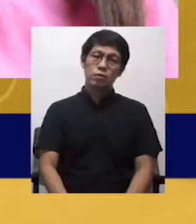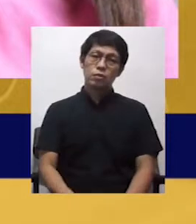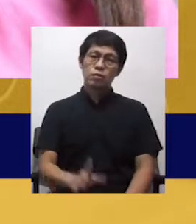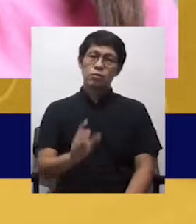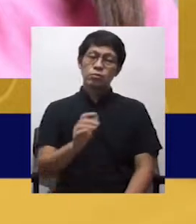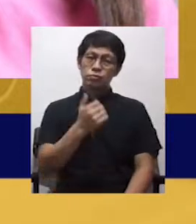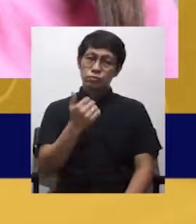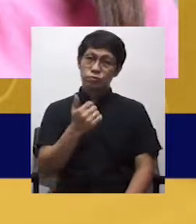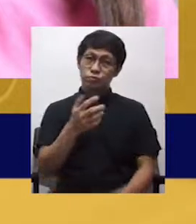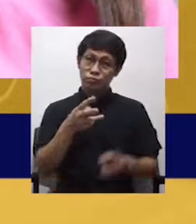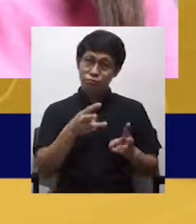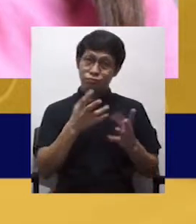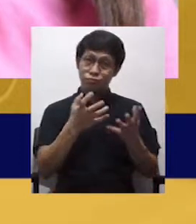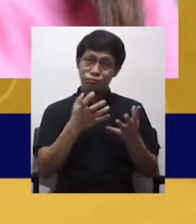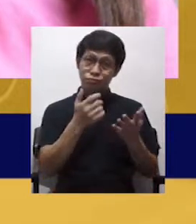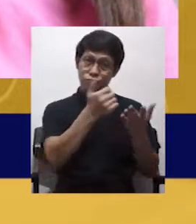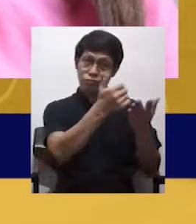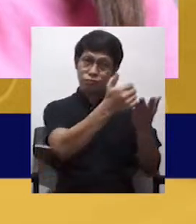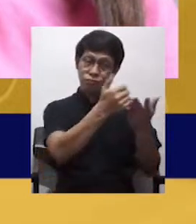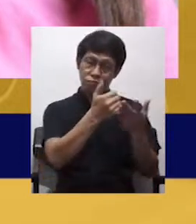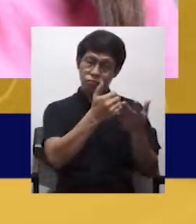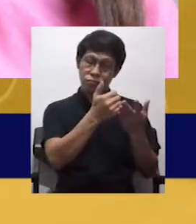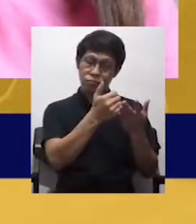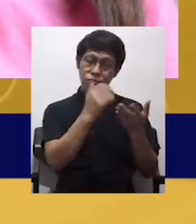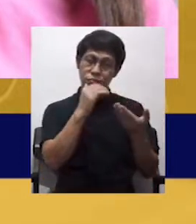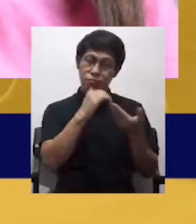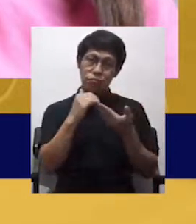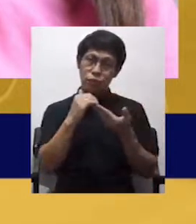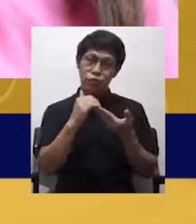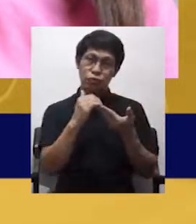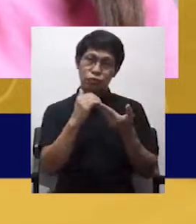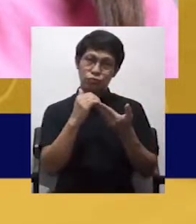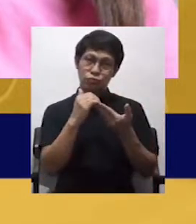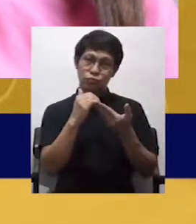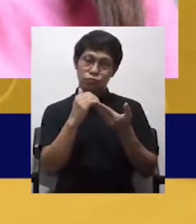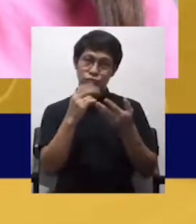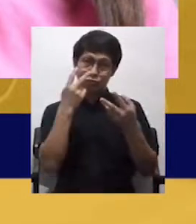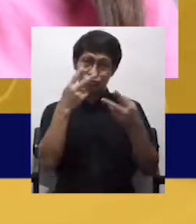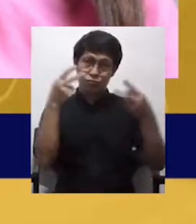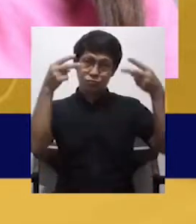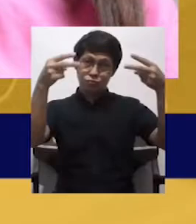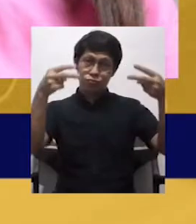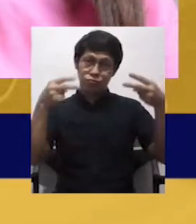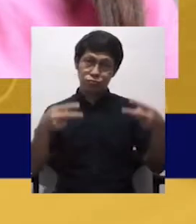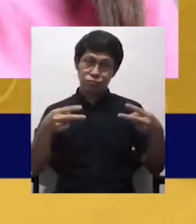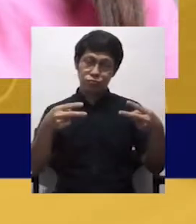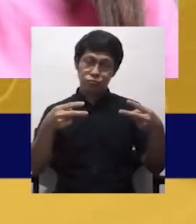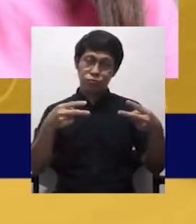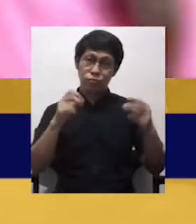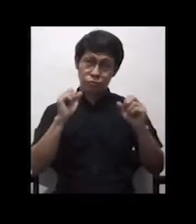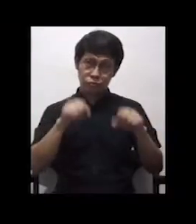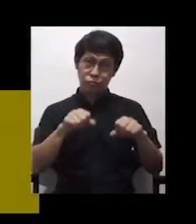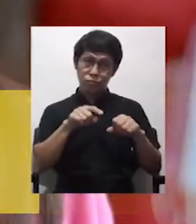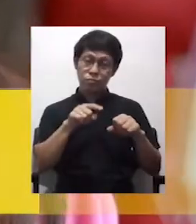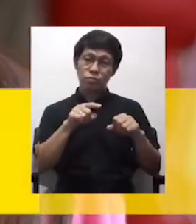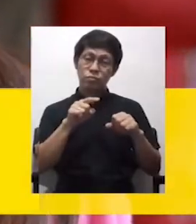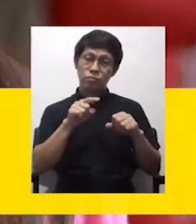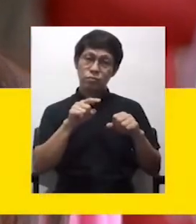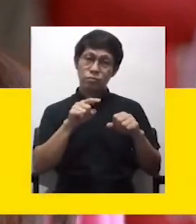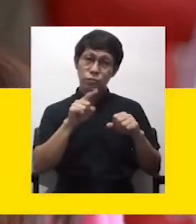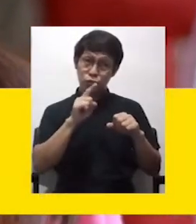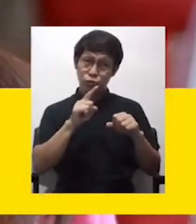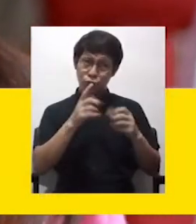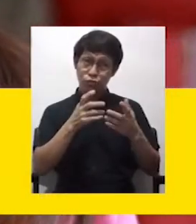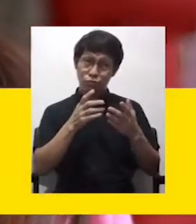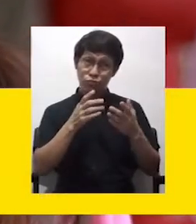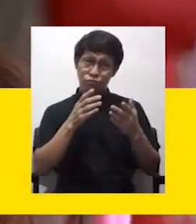kanilang vouchers. Para sa iba pang paraan para makapag-donate kayo sa kapwa ko mahal ko, bisitahin ang aming website. At